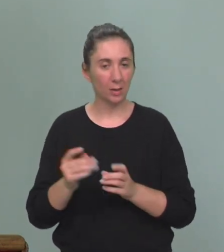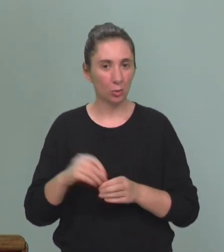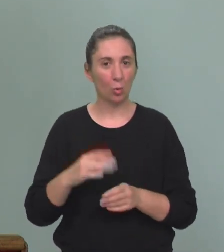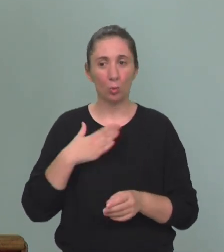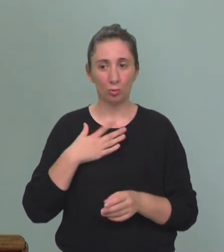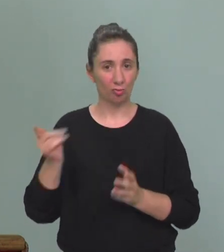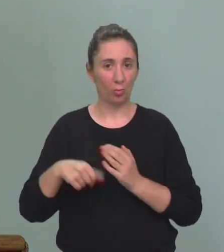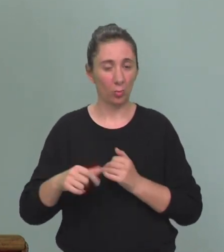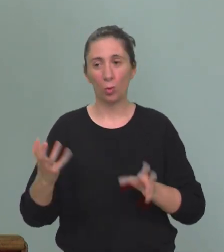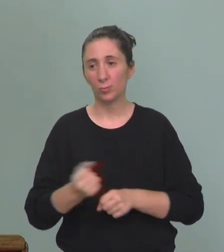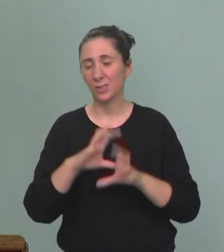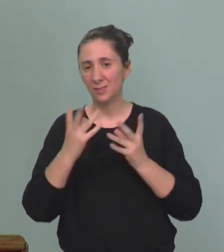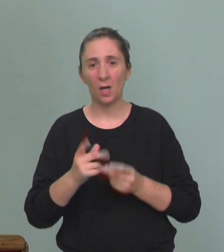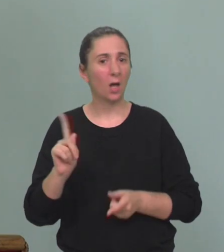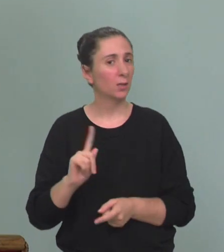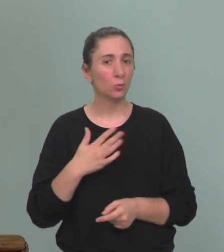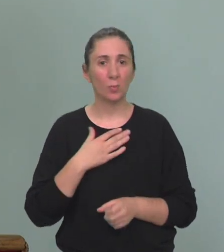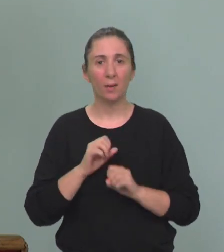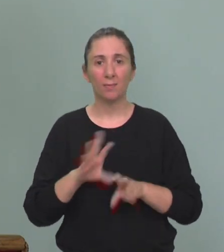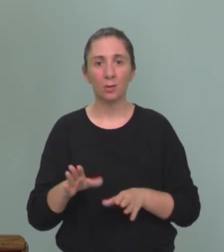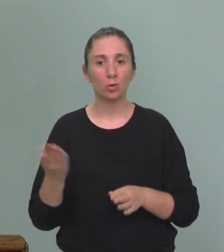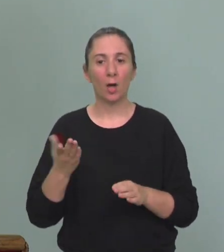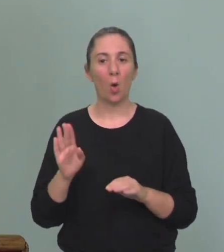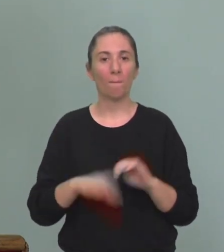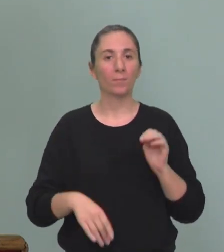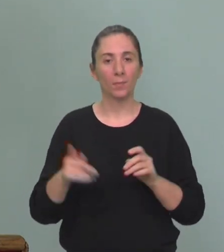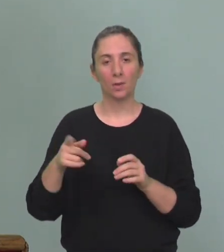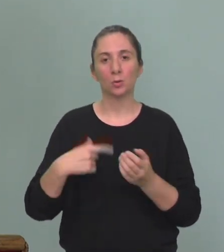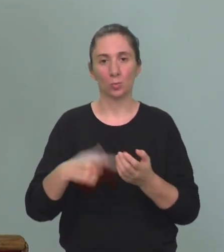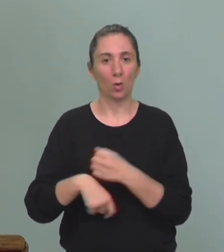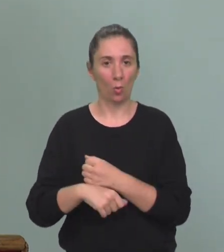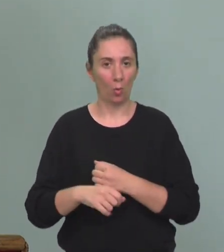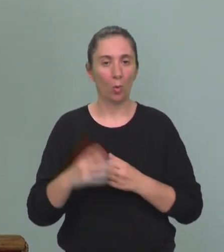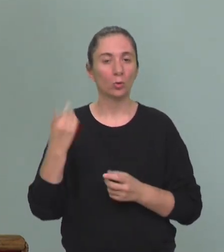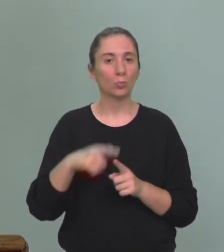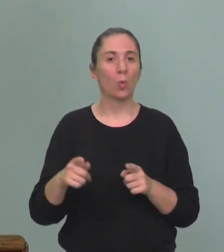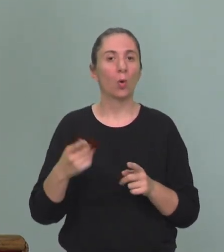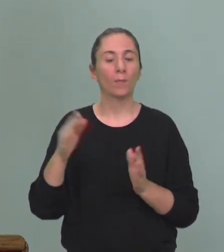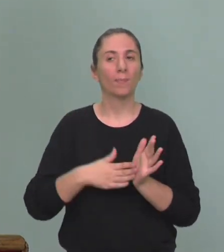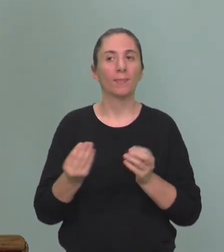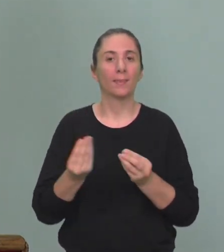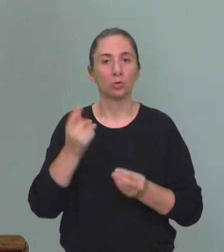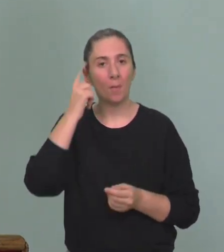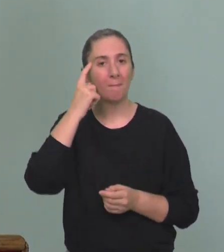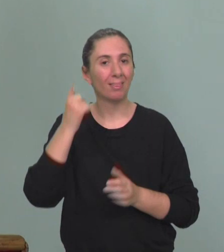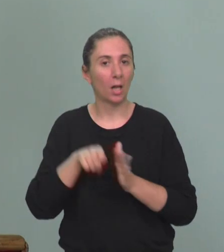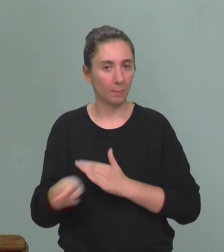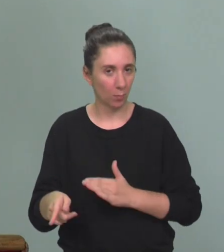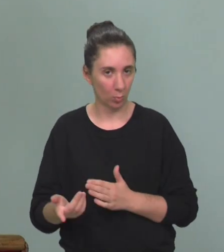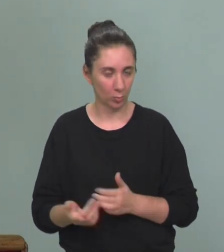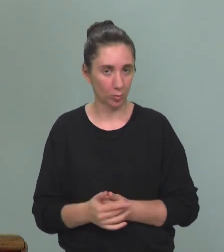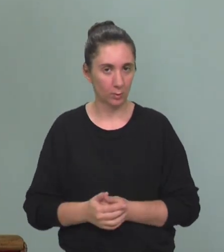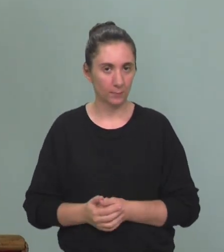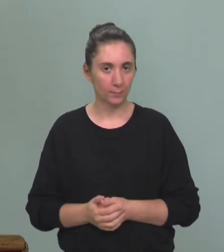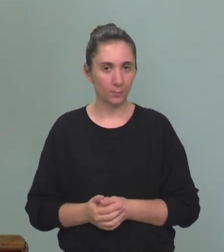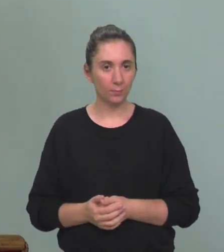svojoj karijeri sve otvorili, a nisu imali nikakve packe na karijeri što se tiče tog nekog mentalnog propusta. E sad